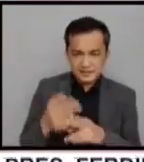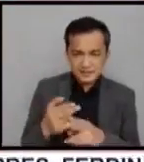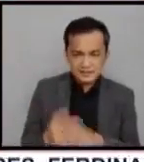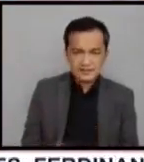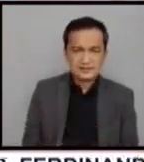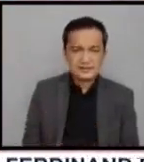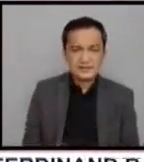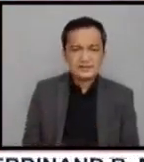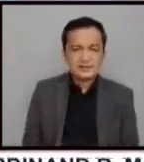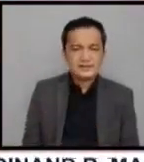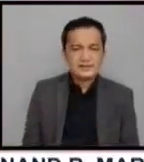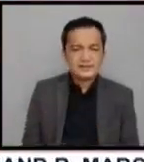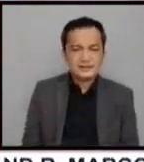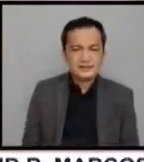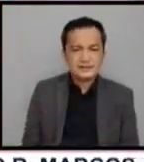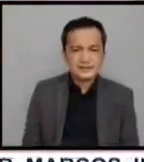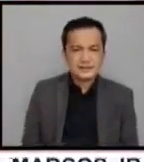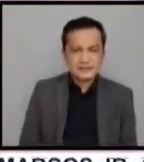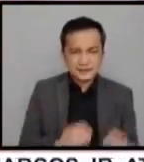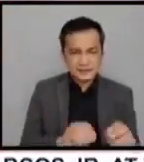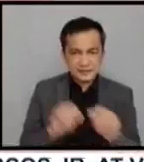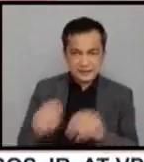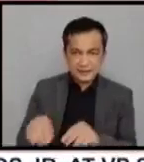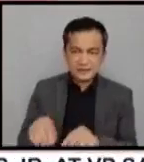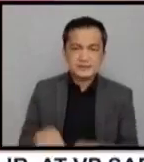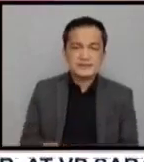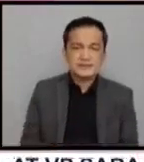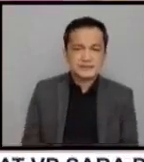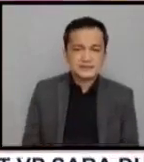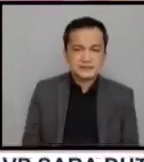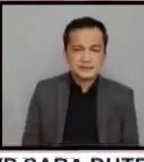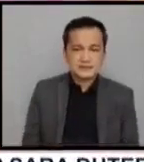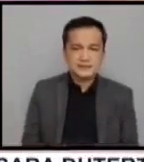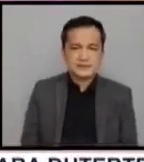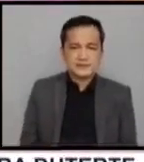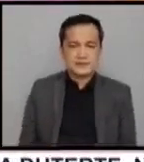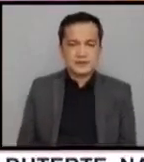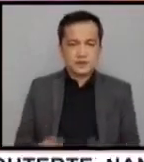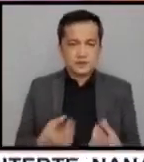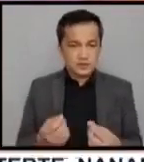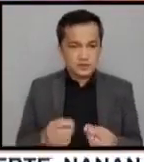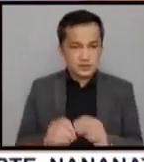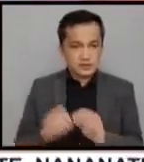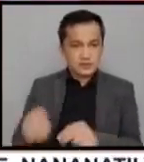lalagay na natin siya dun sa item. Sa item. Yes. Okay. So ang ginagawa ko po kasi is